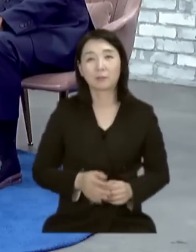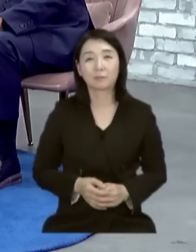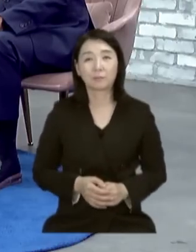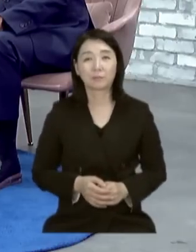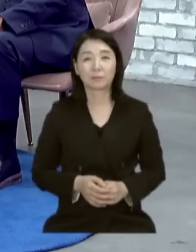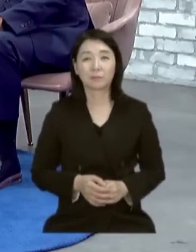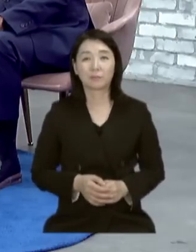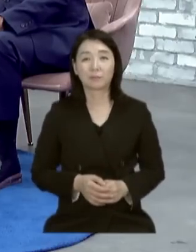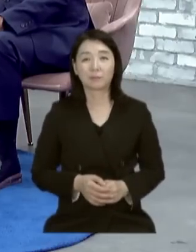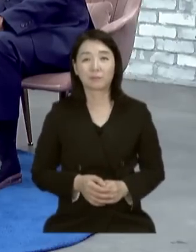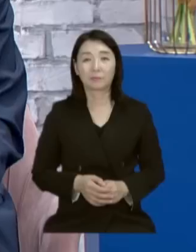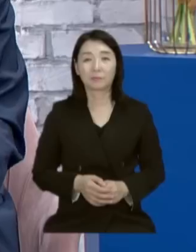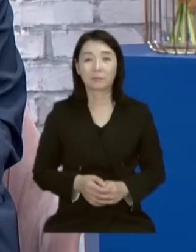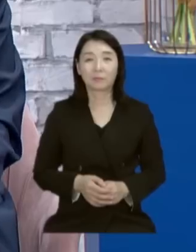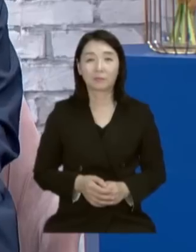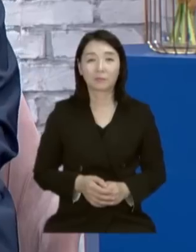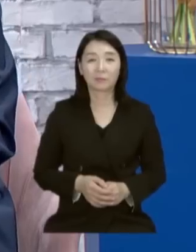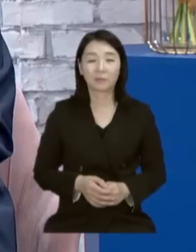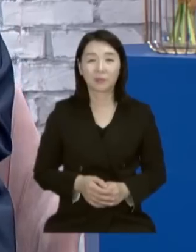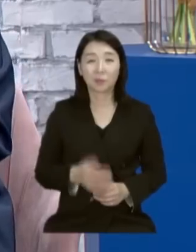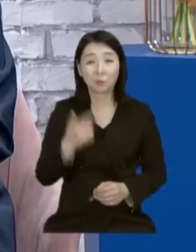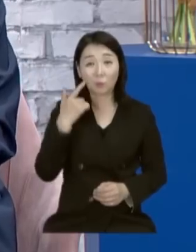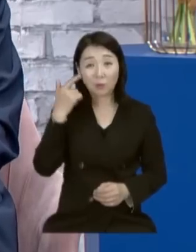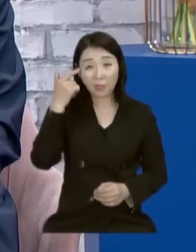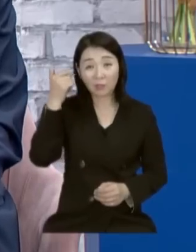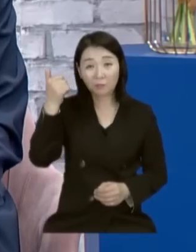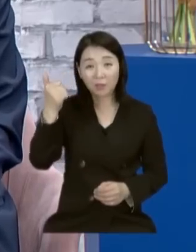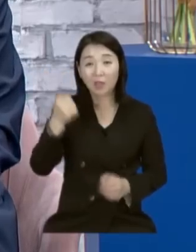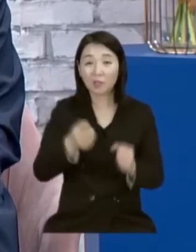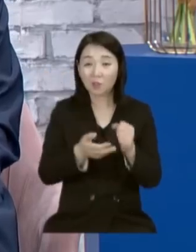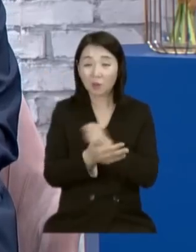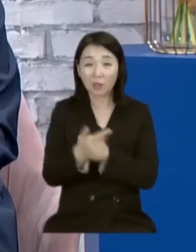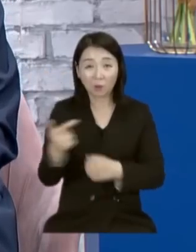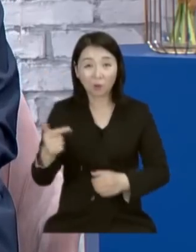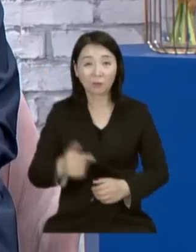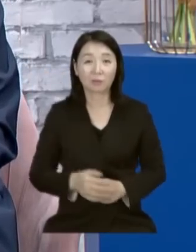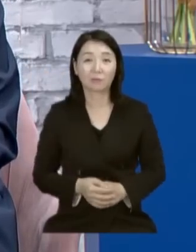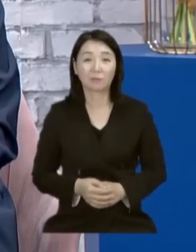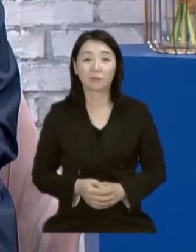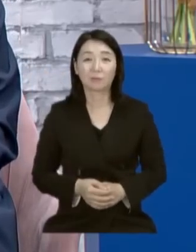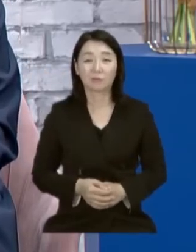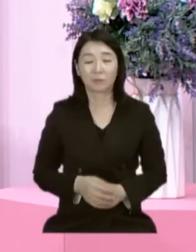되고. 근데 그분한테 이제 그러면 많은 영향을 받았어요.